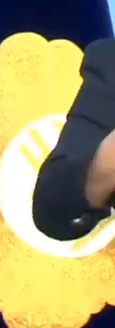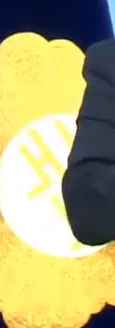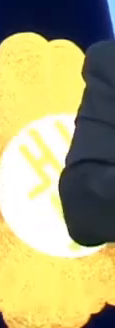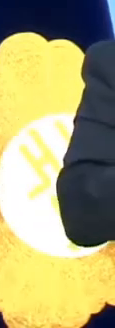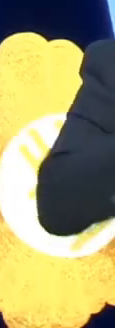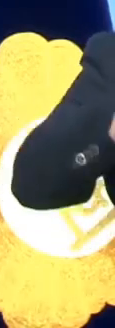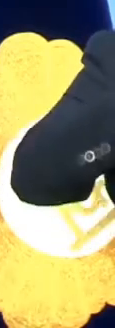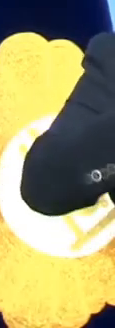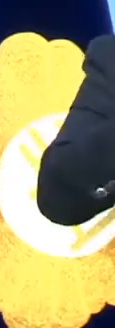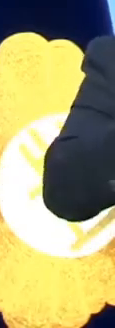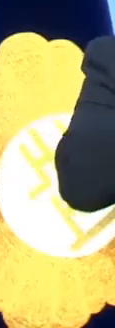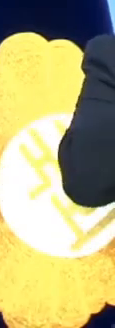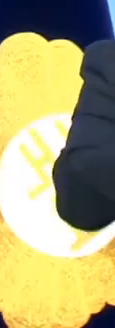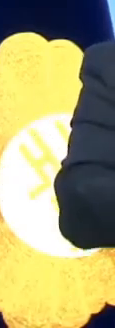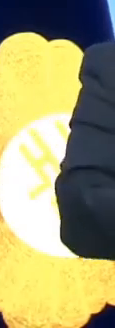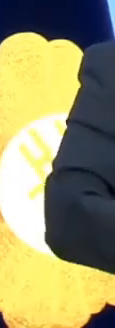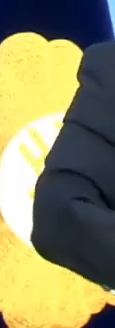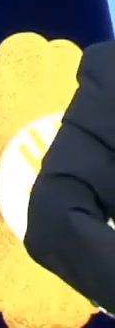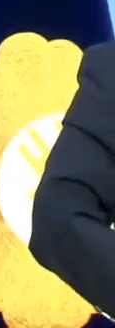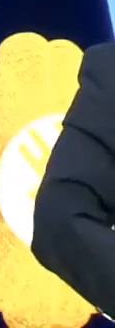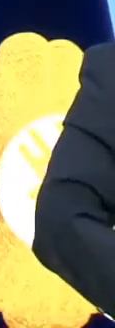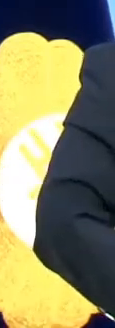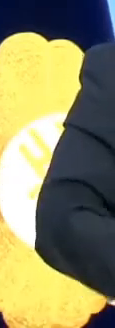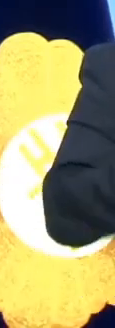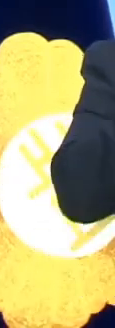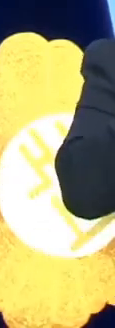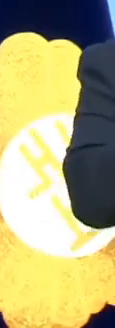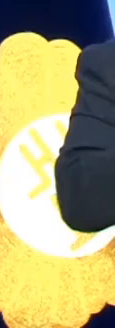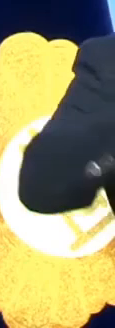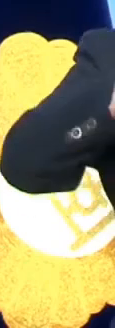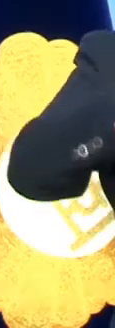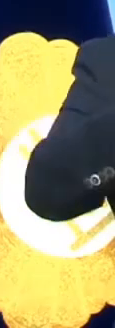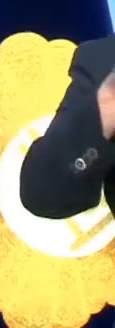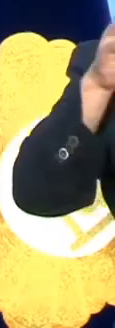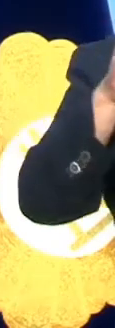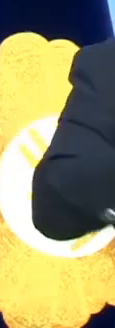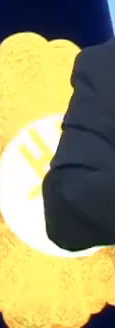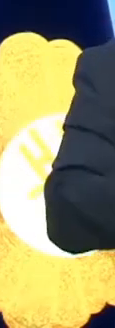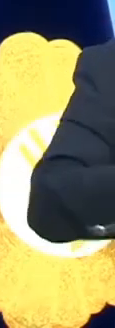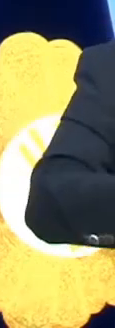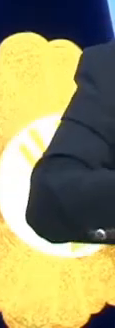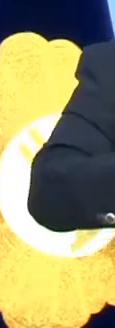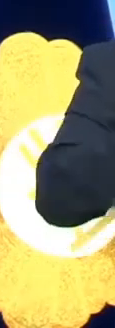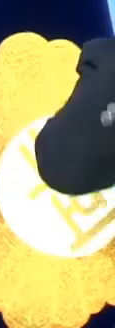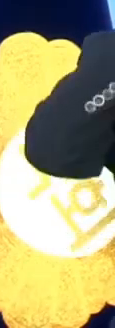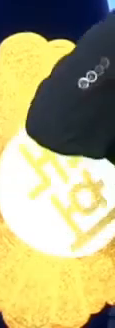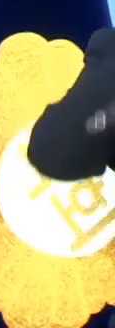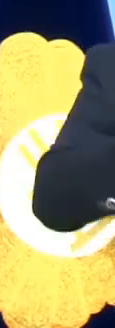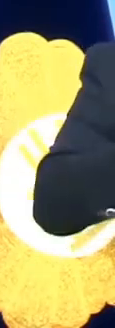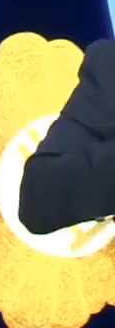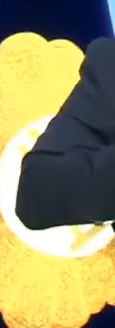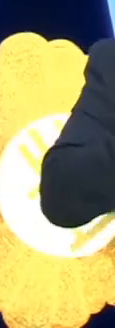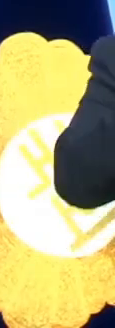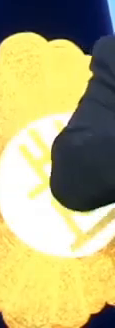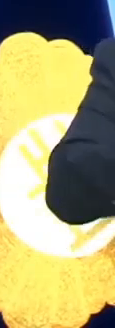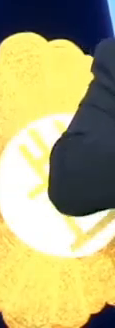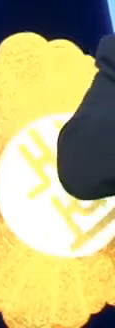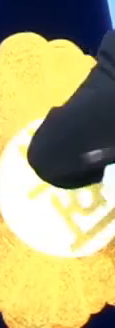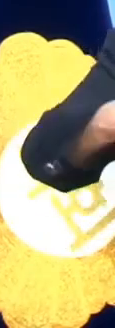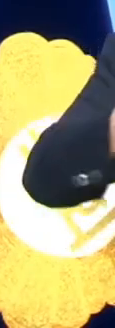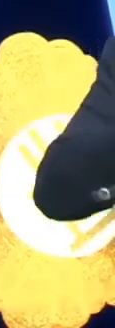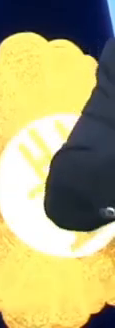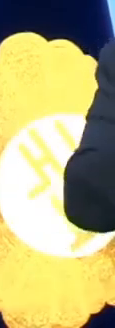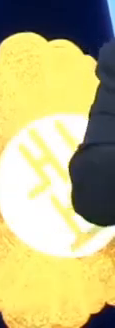3건이 세로 공개되었습니다 새로 공개된 3건을 포함하여 현재 국민 동의 절차가 진행 중인 청원은